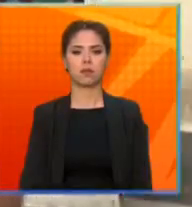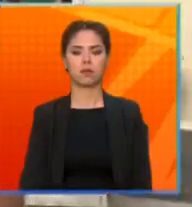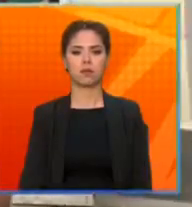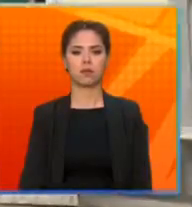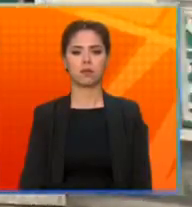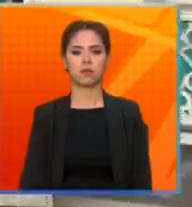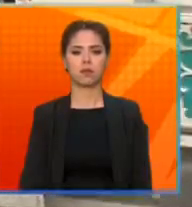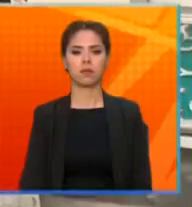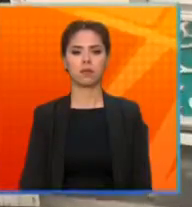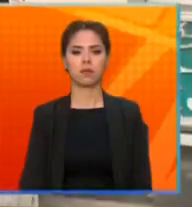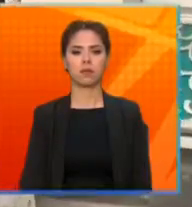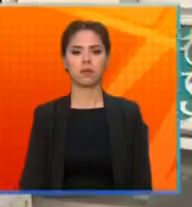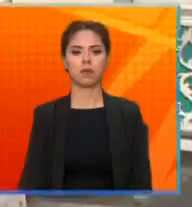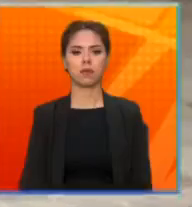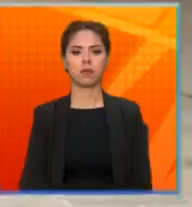ceza